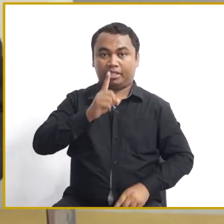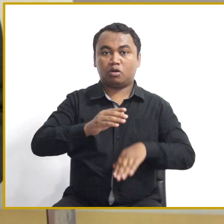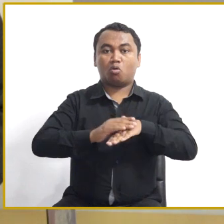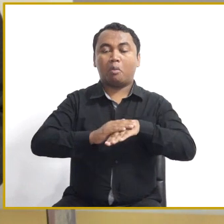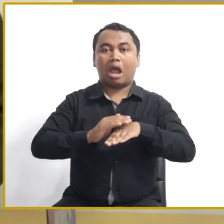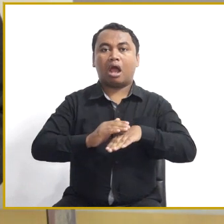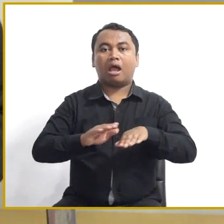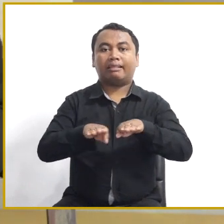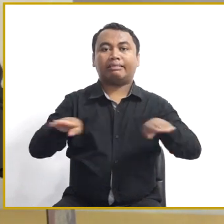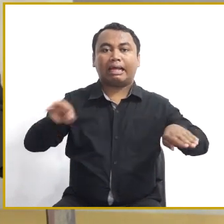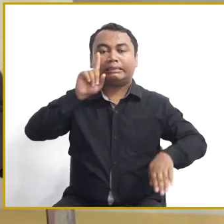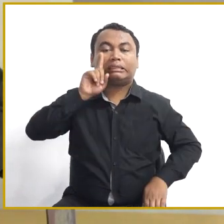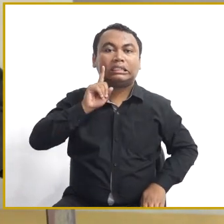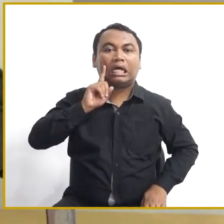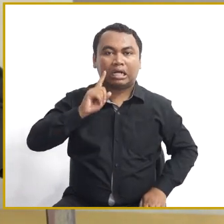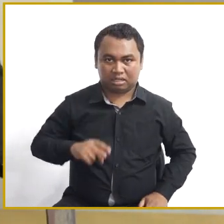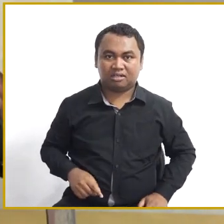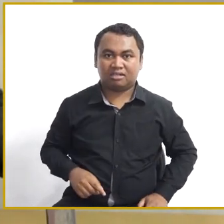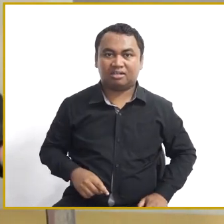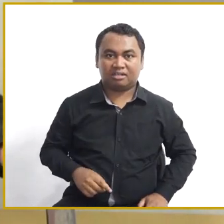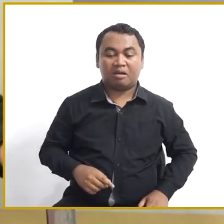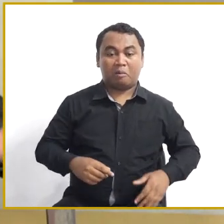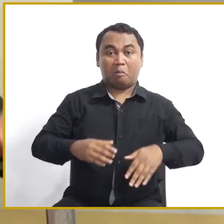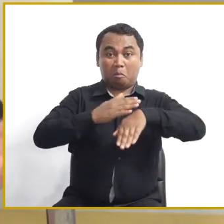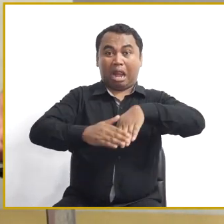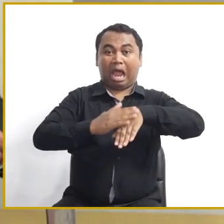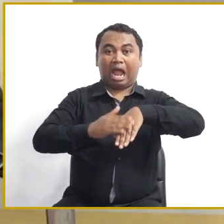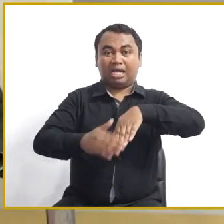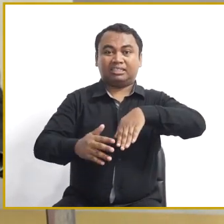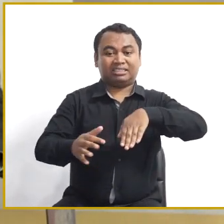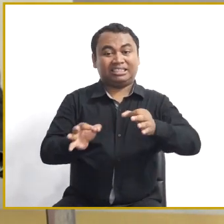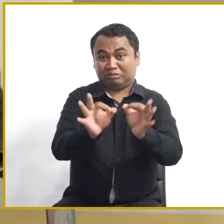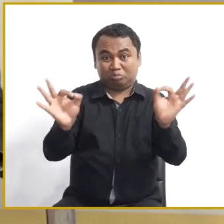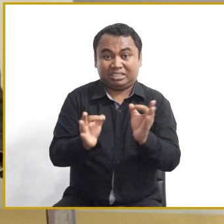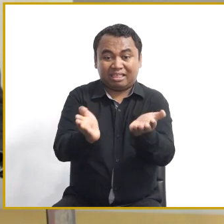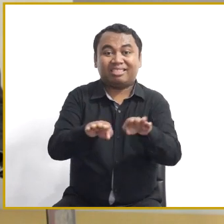Sila koa tany ohatran'iny ary tsy anananao eto Madagasikara ka tanindrazana ho azy eto.